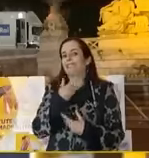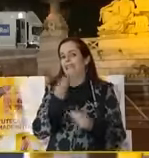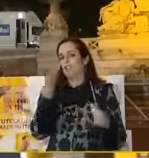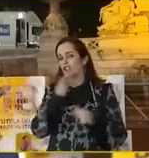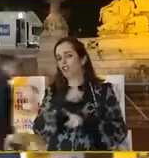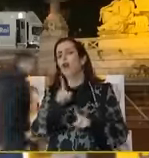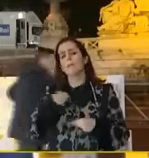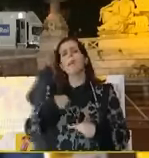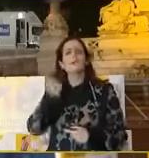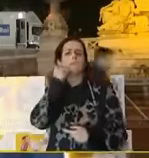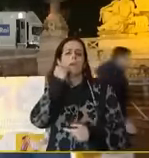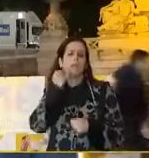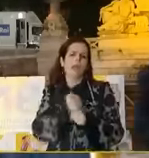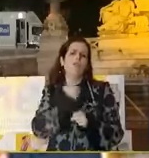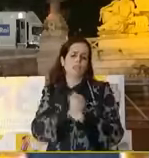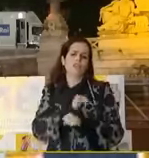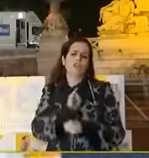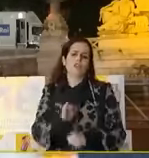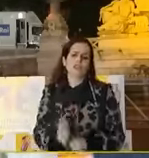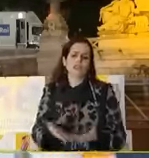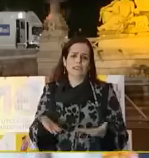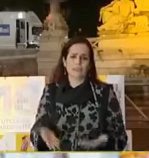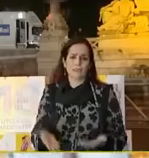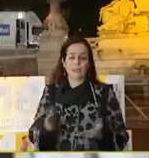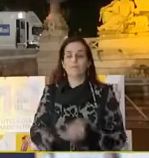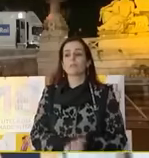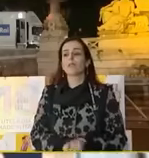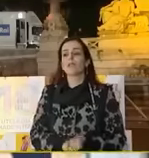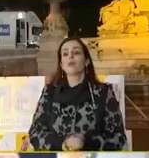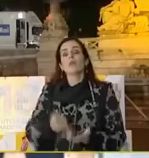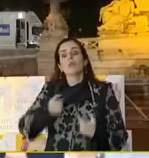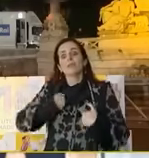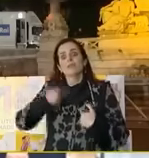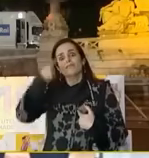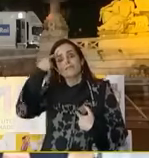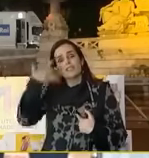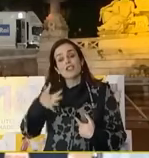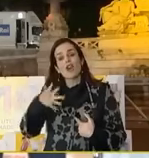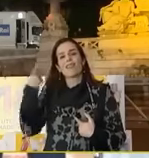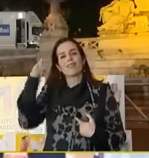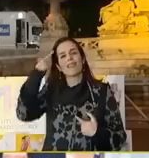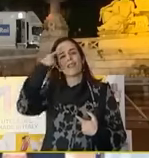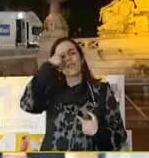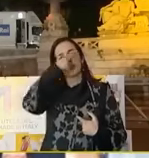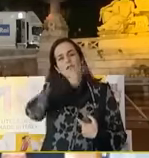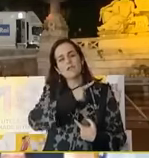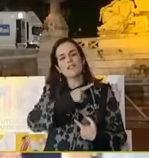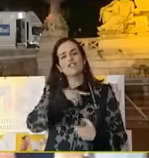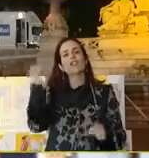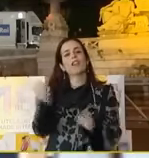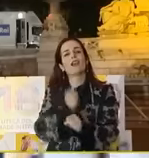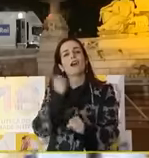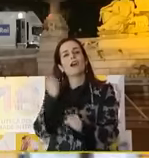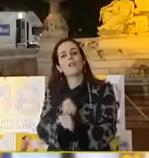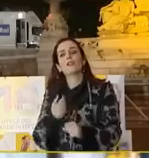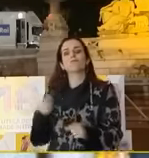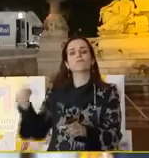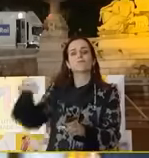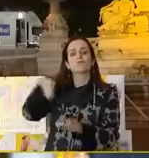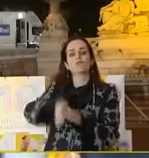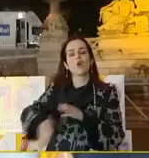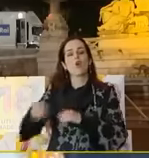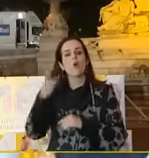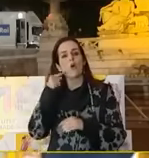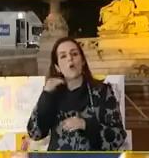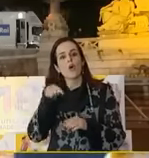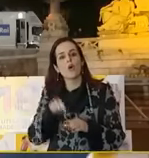lavoratrice sì. E quindi sappiamo quanto sia difficile reimmettersi nel mercato del lavoro. Abbiamo insieme con il Nazionale